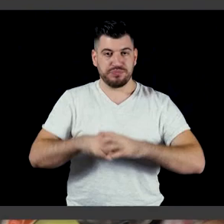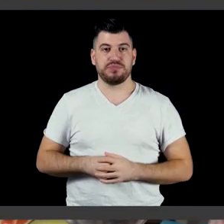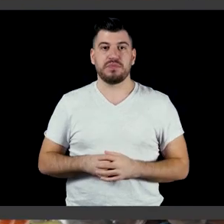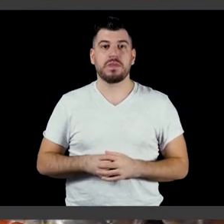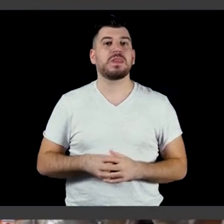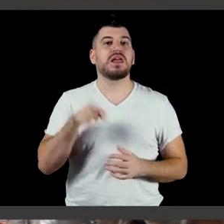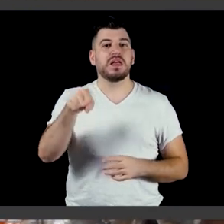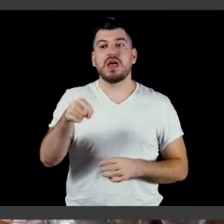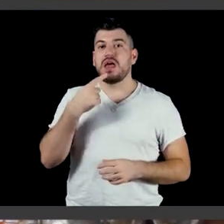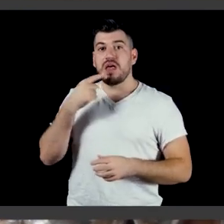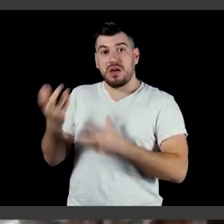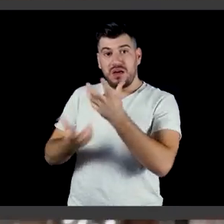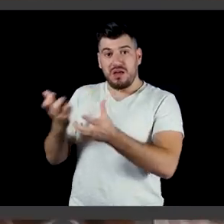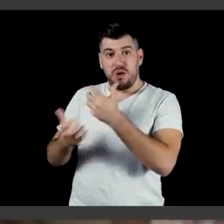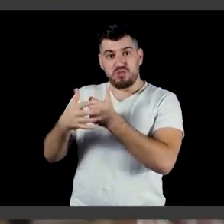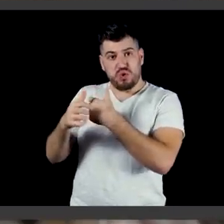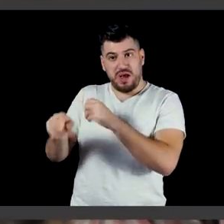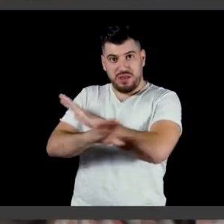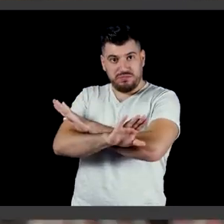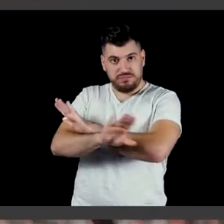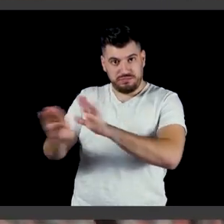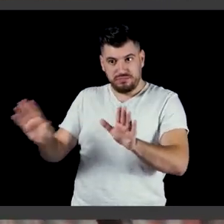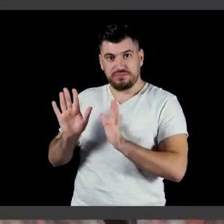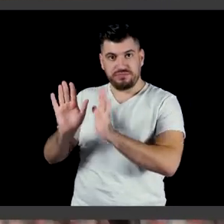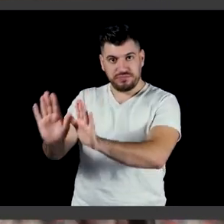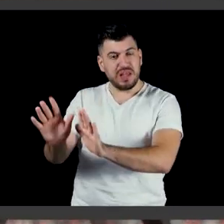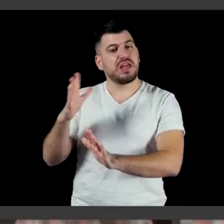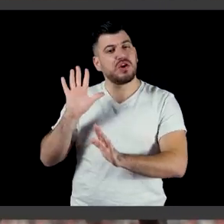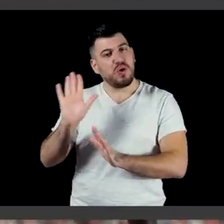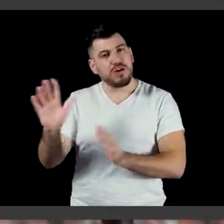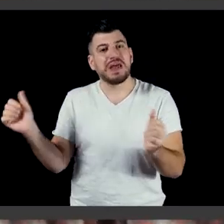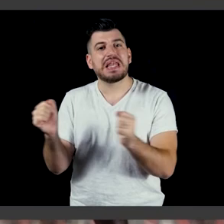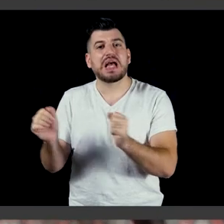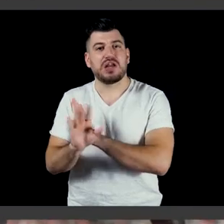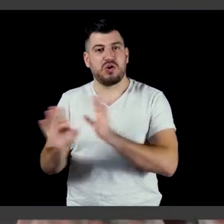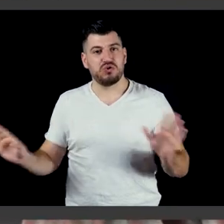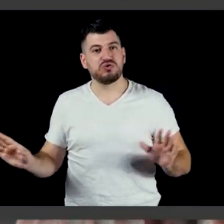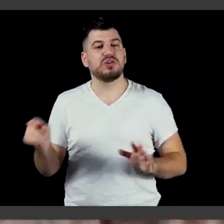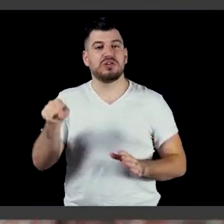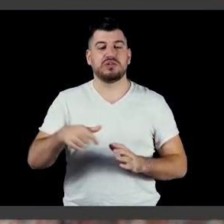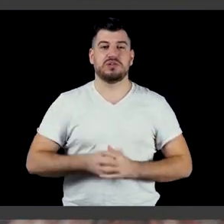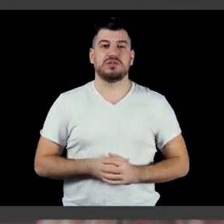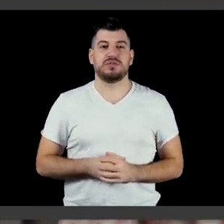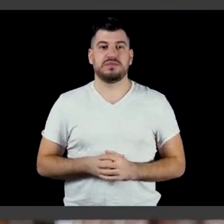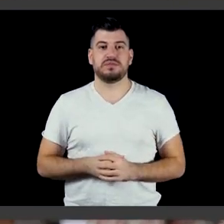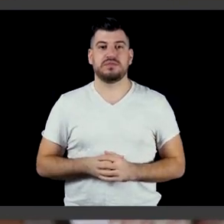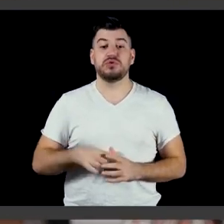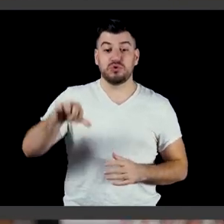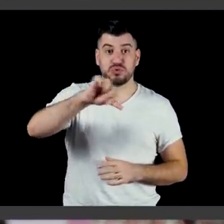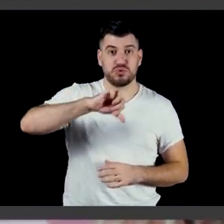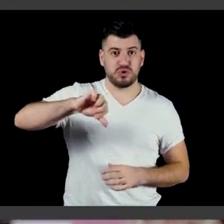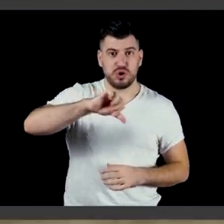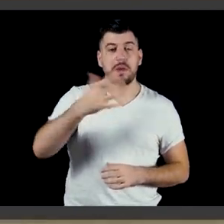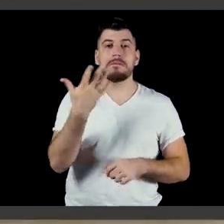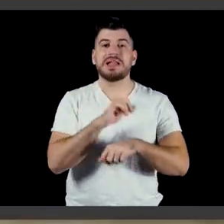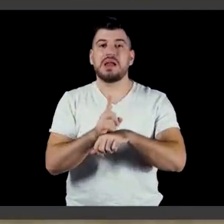έχω κλείσει ήδη τα πορτοκάλια, γιατί δεν χρειάζεται να βράσουν άλλο και τα αφήνω να κρυώσει. Καλό είναι να βάλω ένα καινούριο νερό μέσα, παγωμένο, για να κρυώσουν πιο γρήγορα. Το σιρόπι, μετά